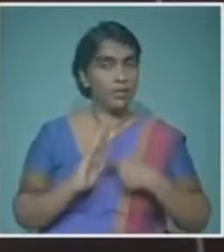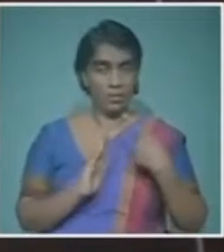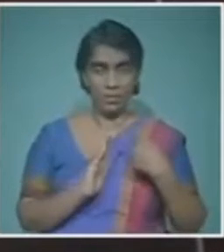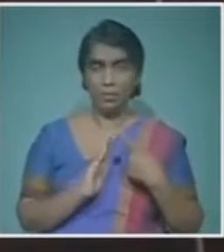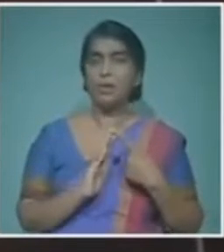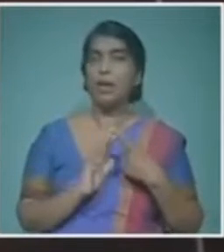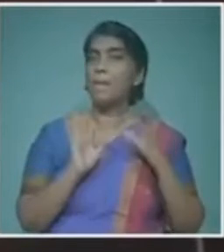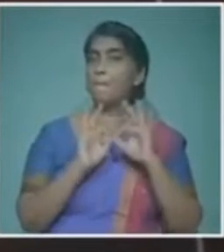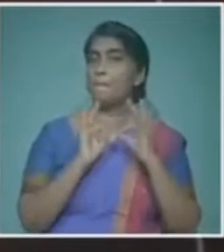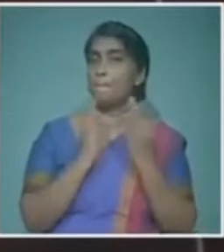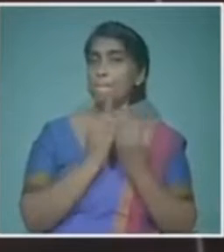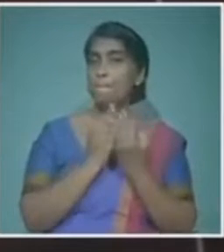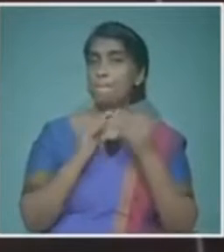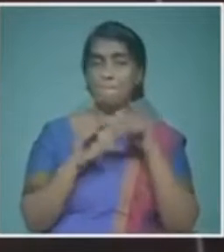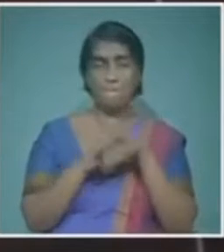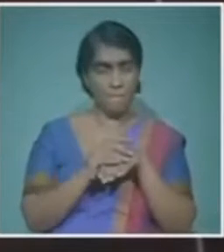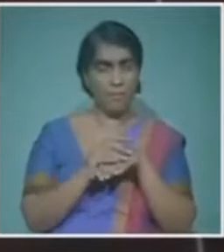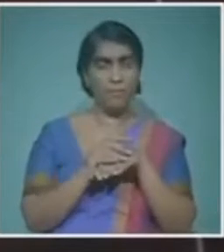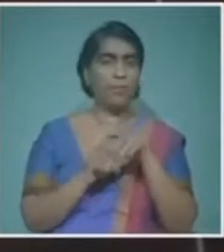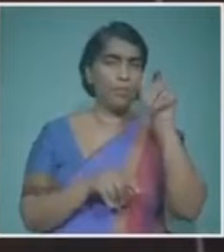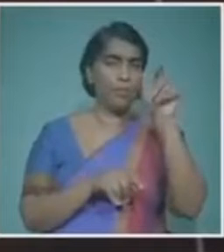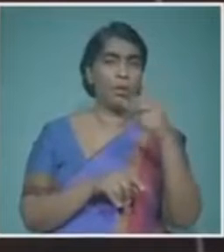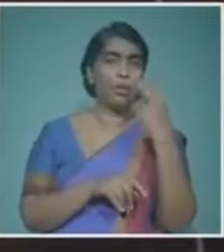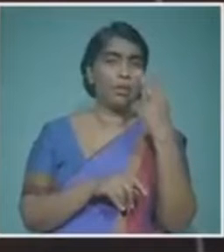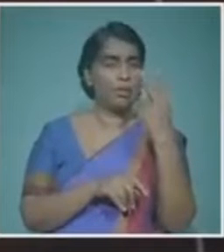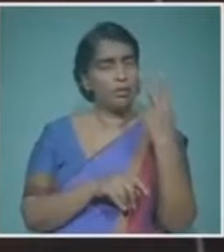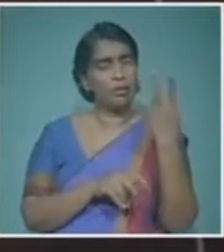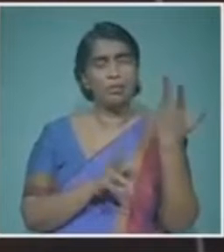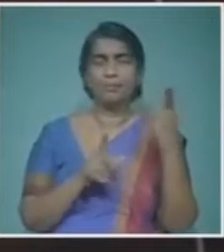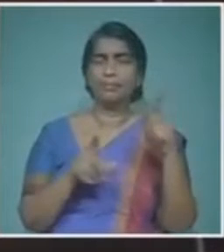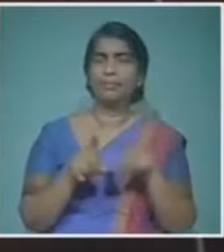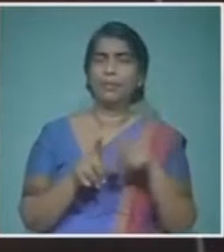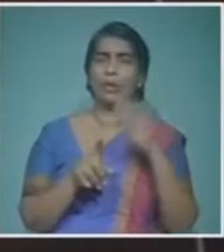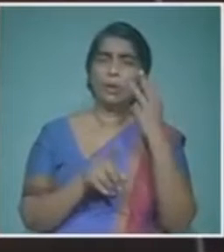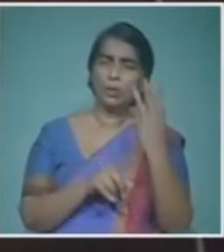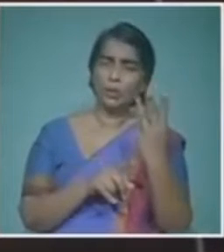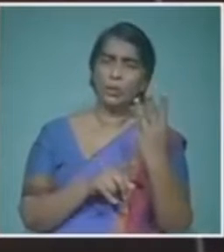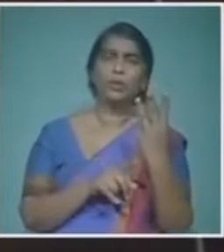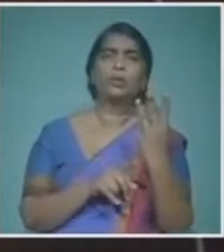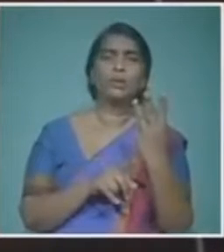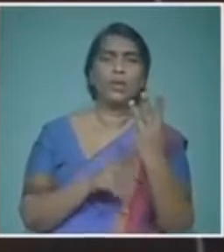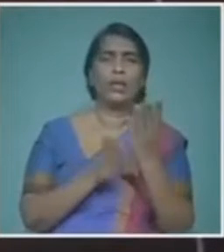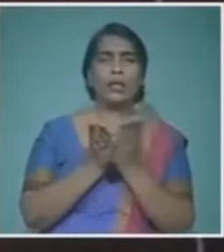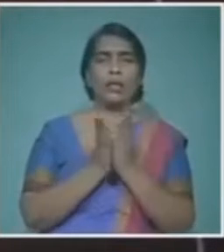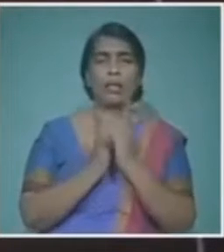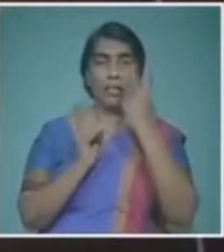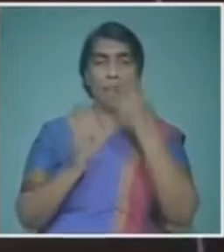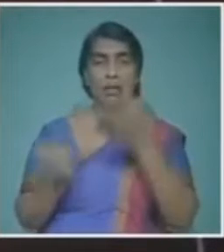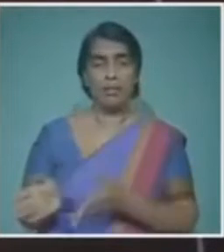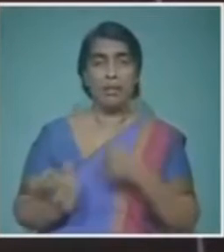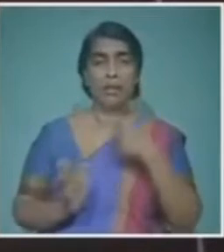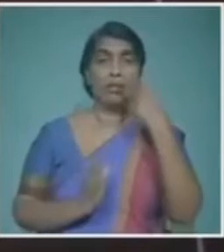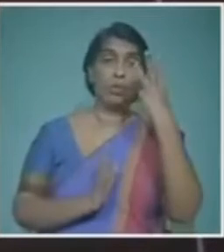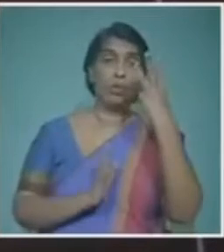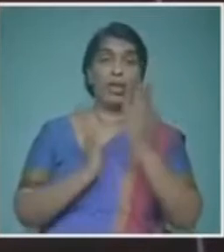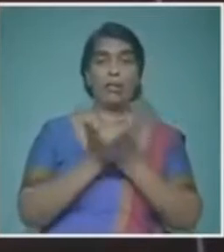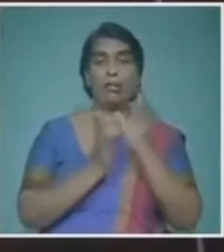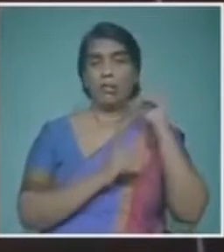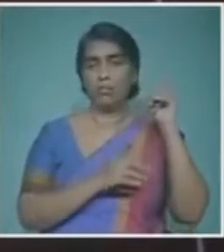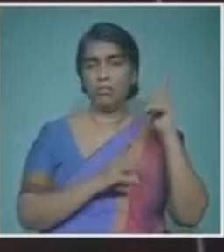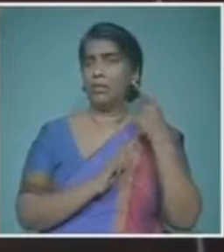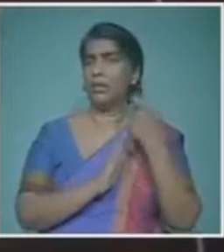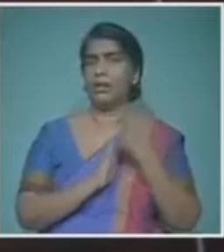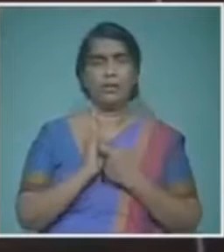கொடுமை எது? எல்லாருக்கும் ஒப்பாரி கோச்சை பத்தி நல்லாவே தெரியும், தெரியாதவங்க கேட்டு தெரிஞ்சுக்கங்க. அதே வகையில் இதுல